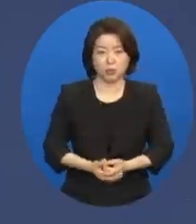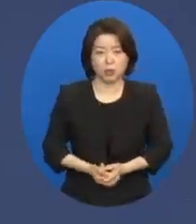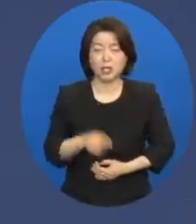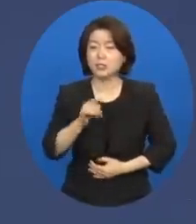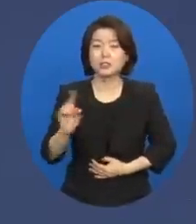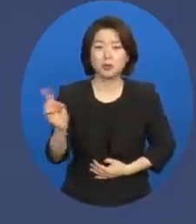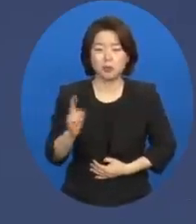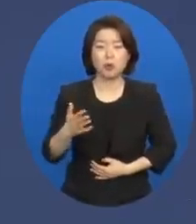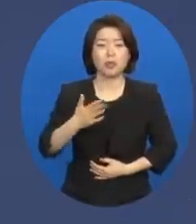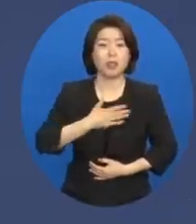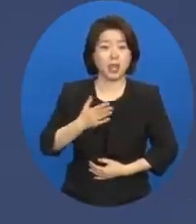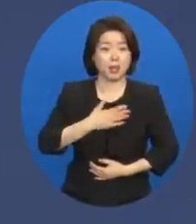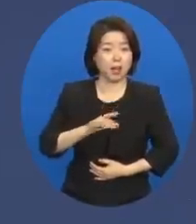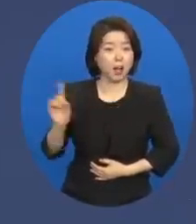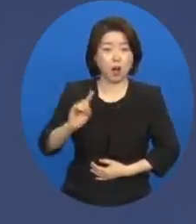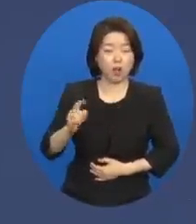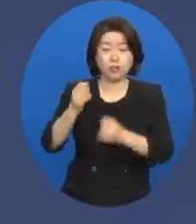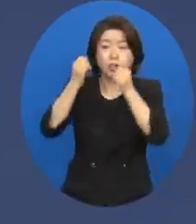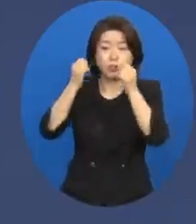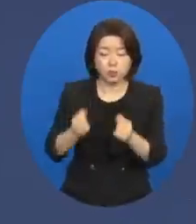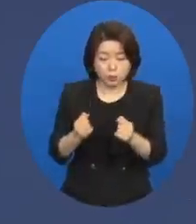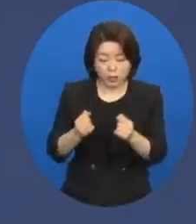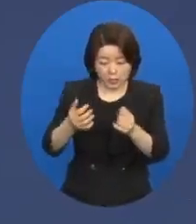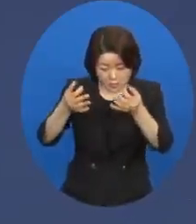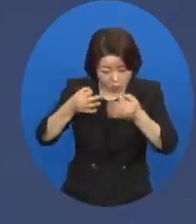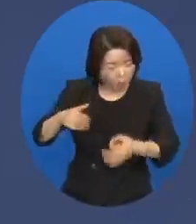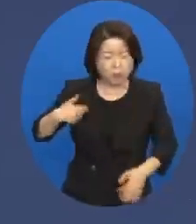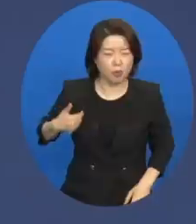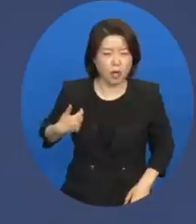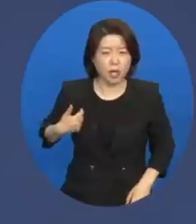바로 내가 어떤 존재인지를 모르고